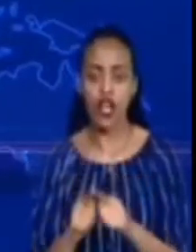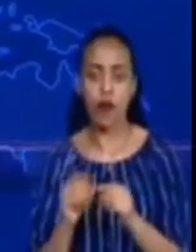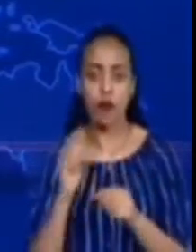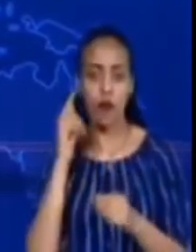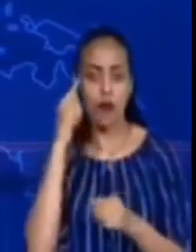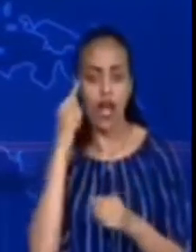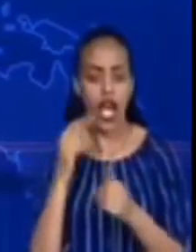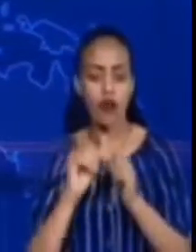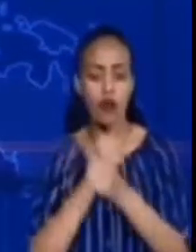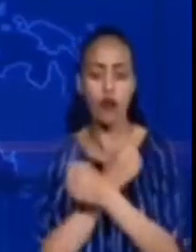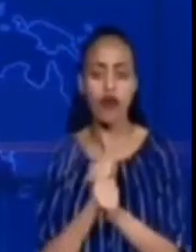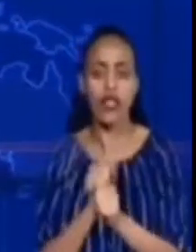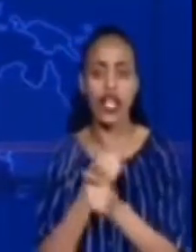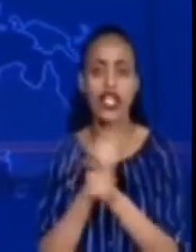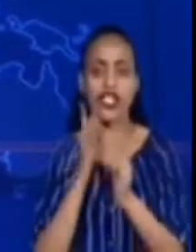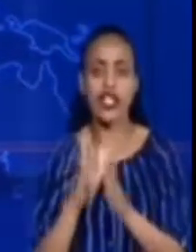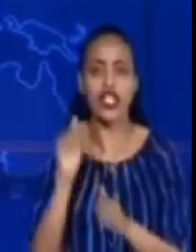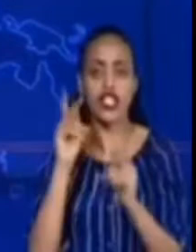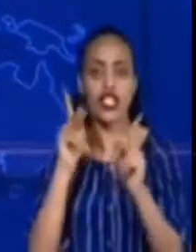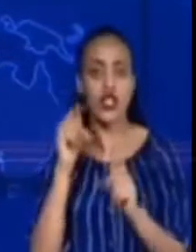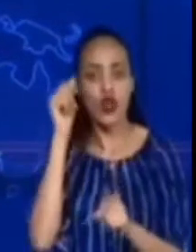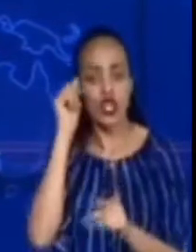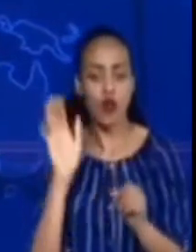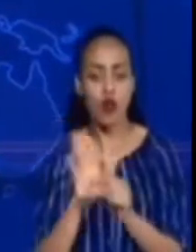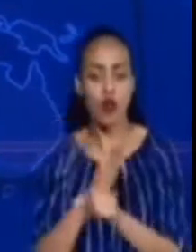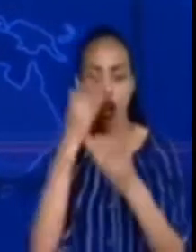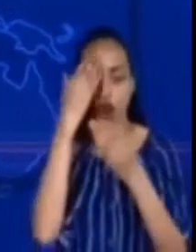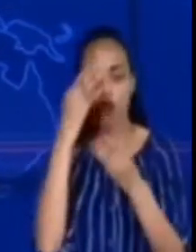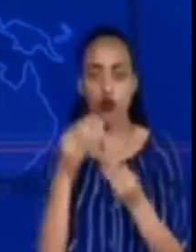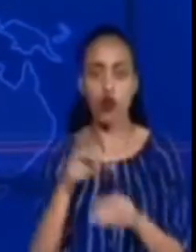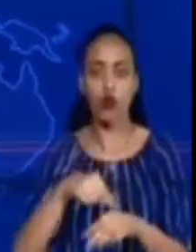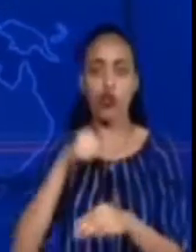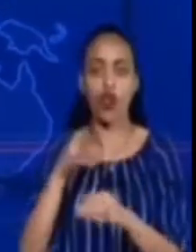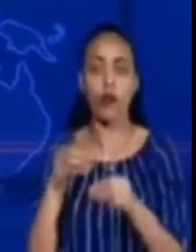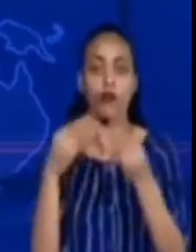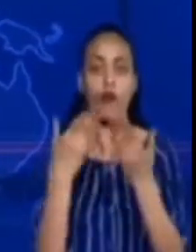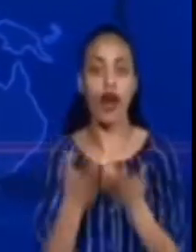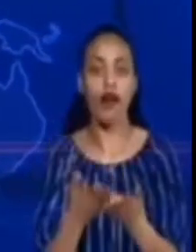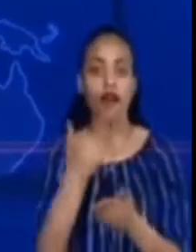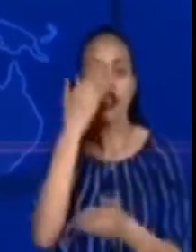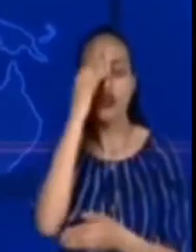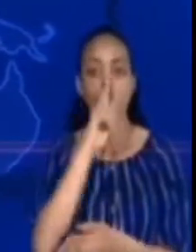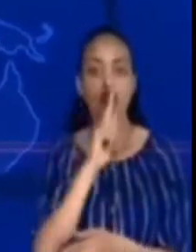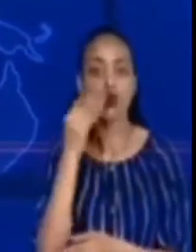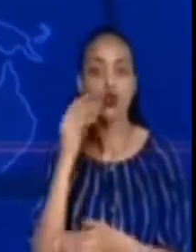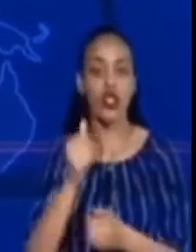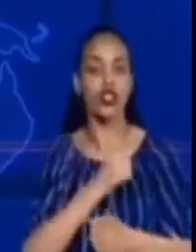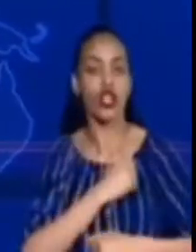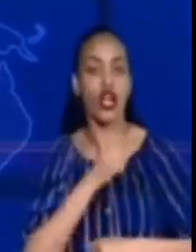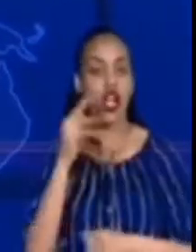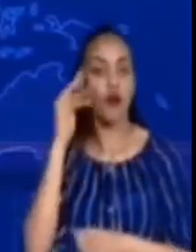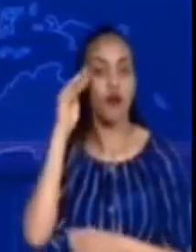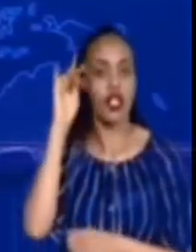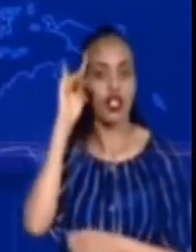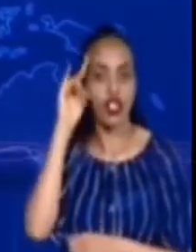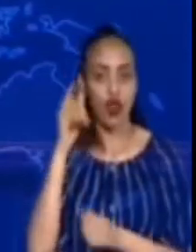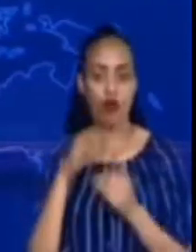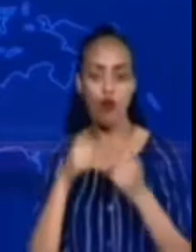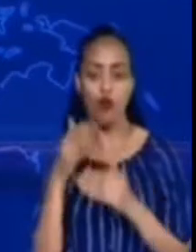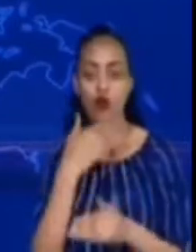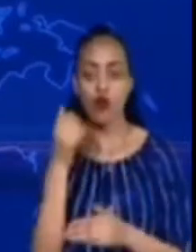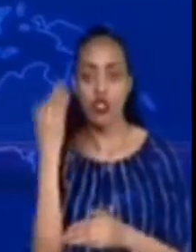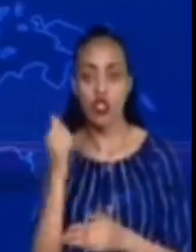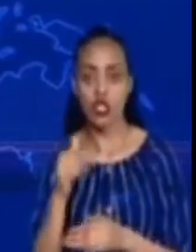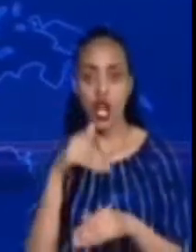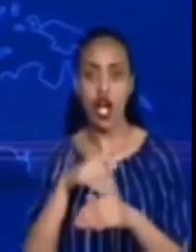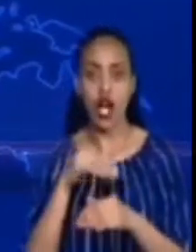መጽሐፍ ቅዱስን የሚፈታ ሰው ነው ይሄን ሰው ነው እንግዲህ ዘበነ